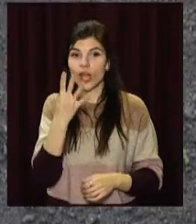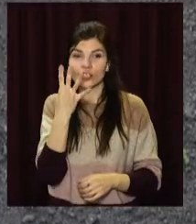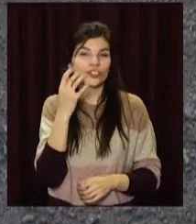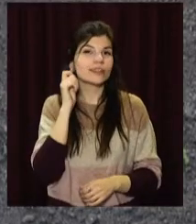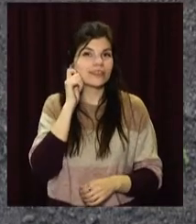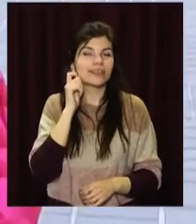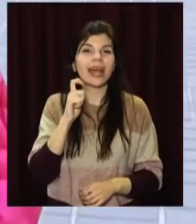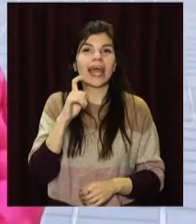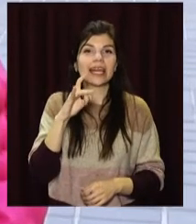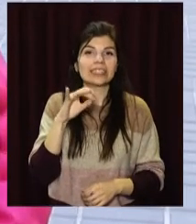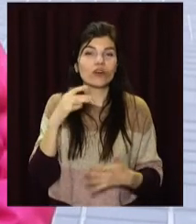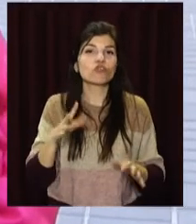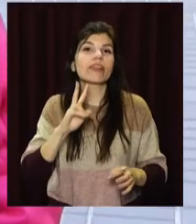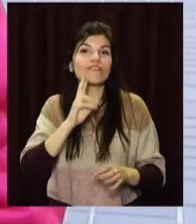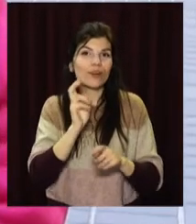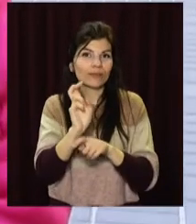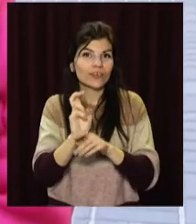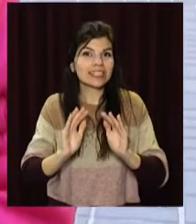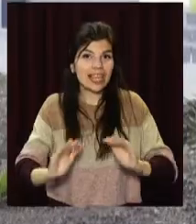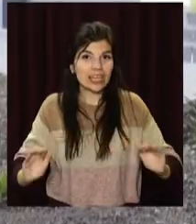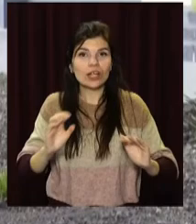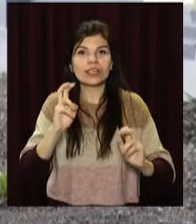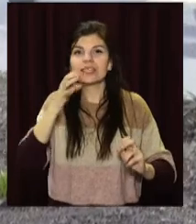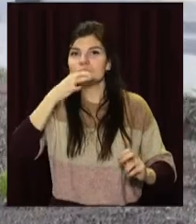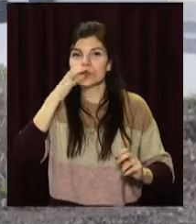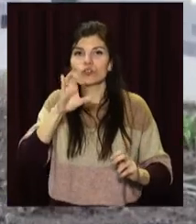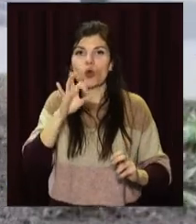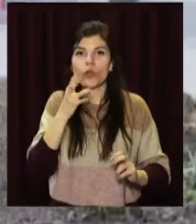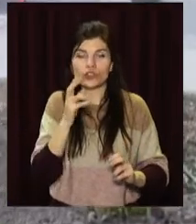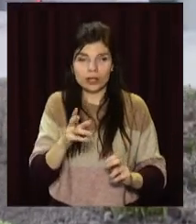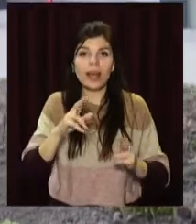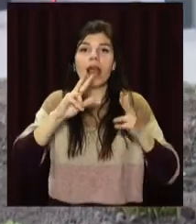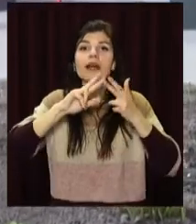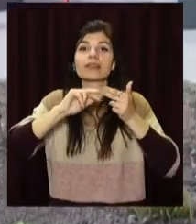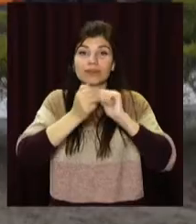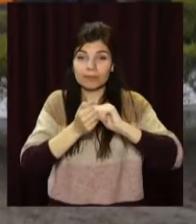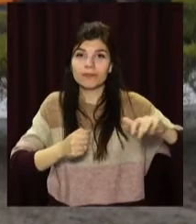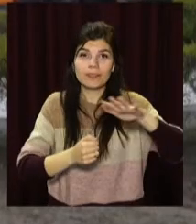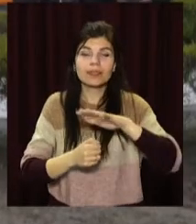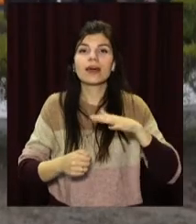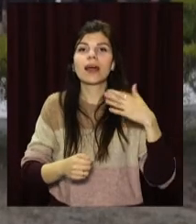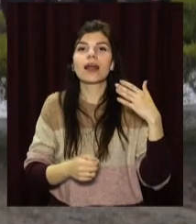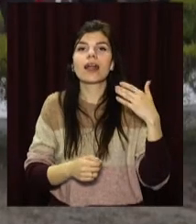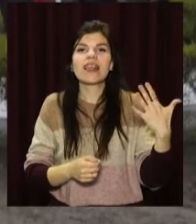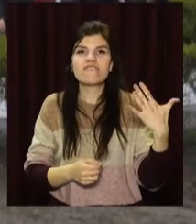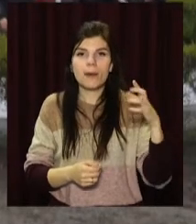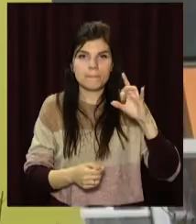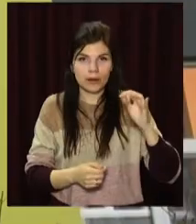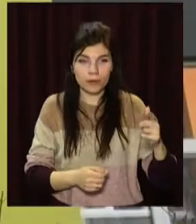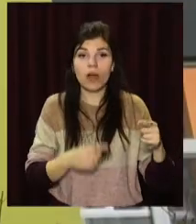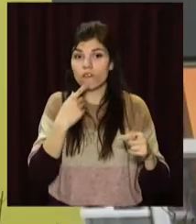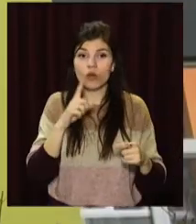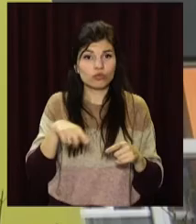Чотирирічна Христинка вже 2 роки відвідує дитячий садок «Соняшник» на лівому березі Кам'янського. Матір дівчинка розповідає, будівля не